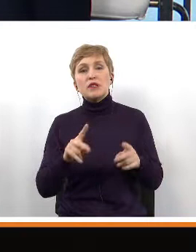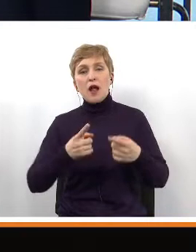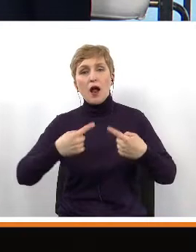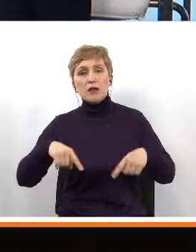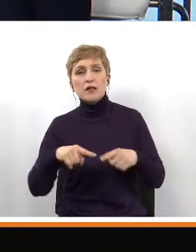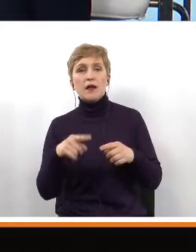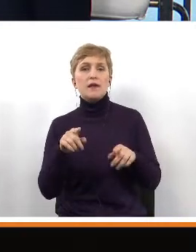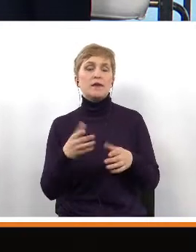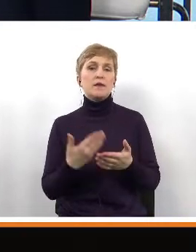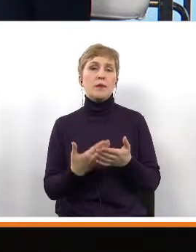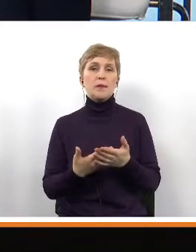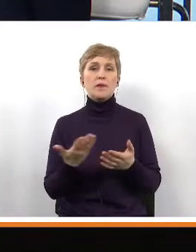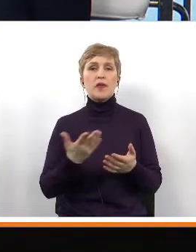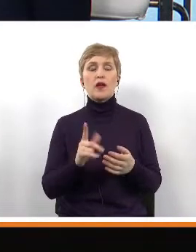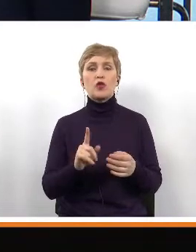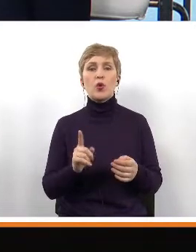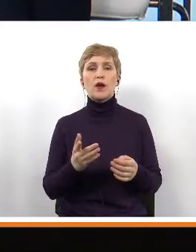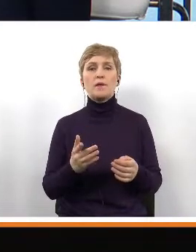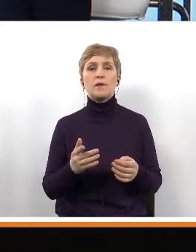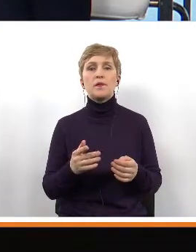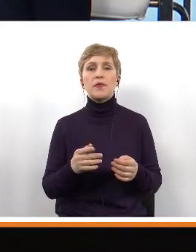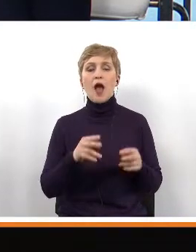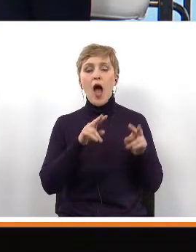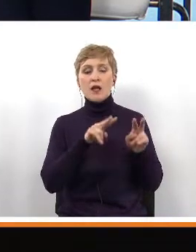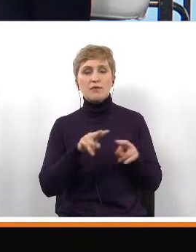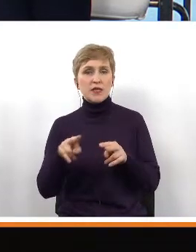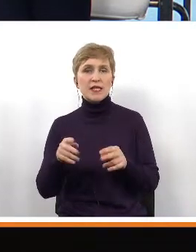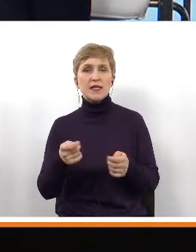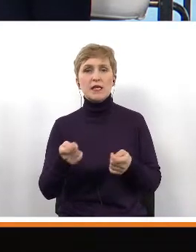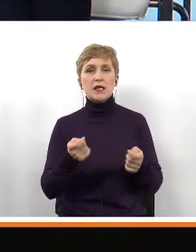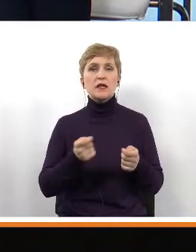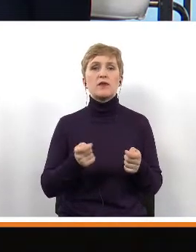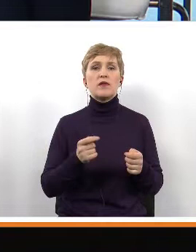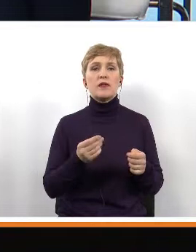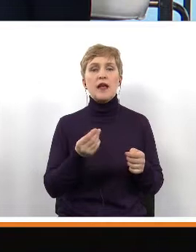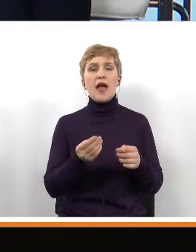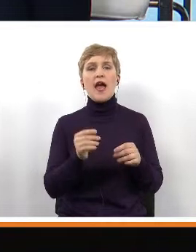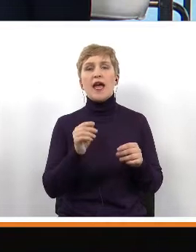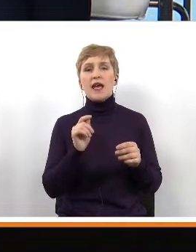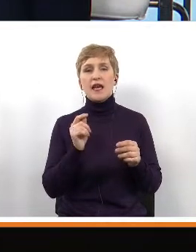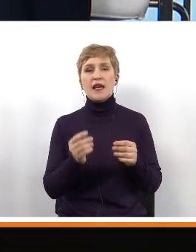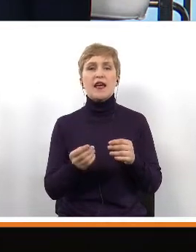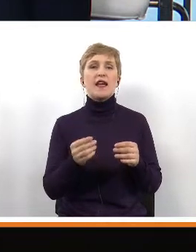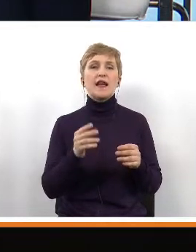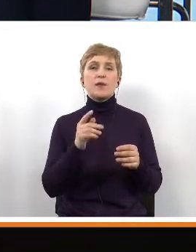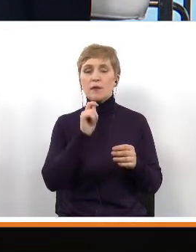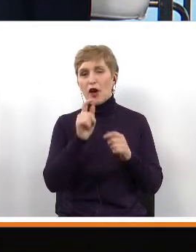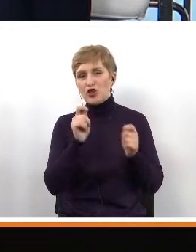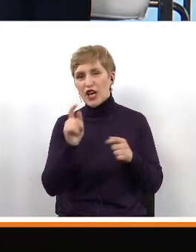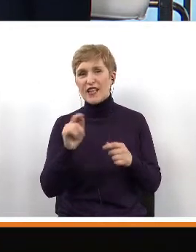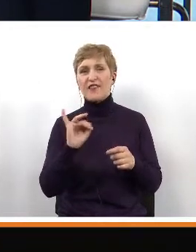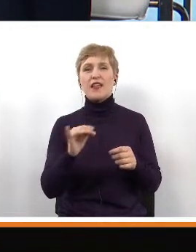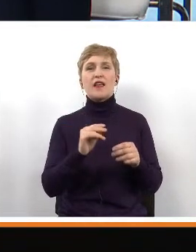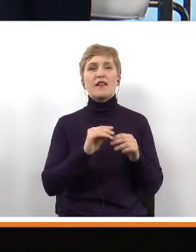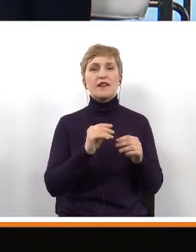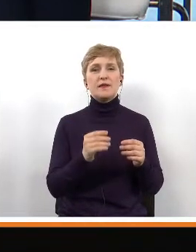которые, собственно, администрируются с инвестиционного дохода, в том числе и с, ну, вот с пожертвований, вы назвали сумму,